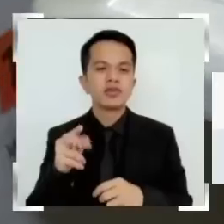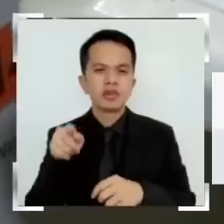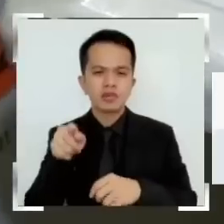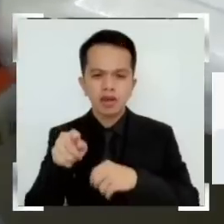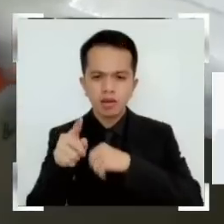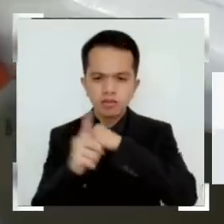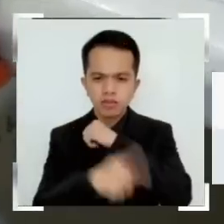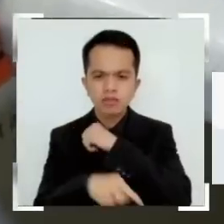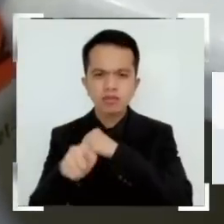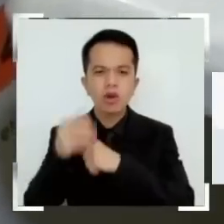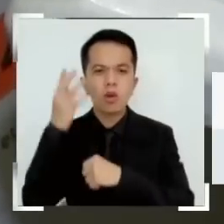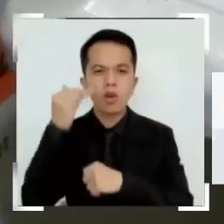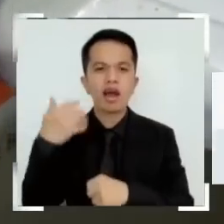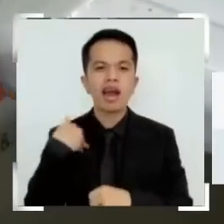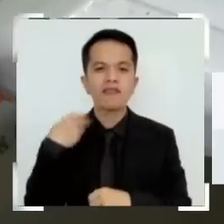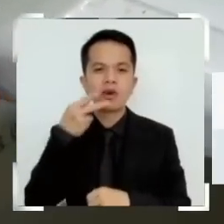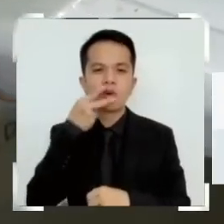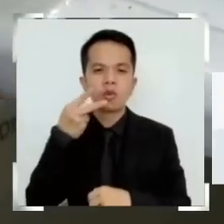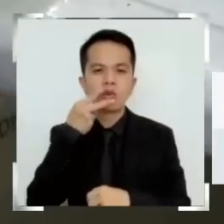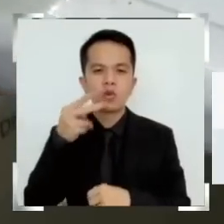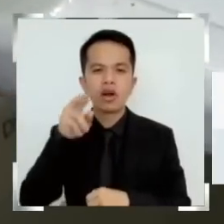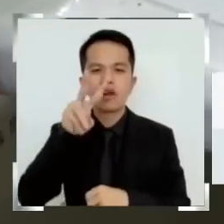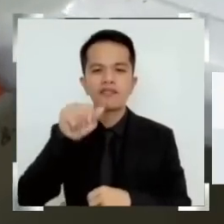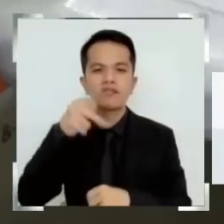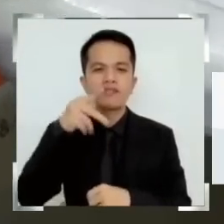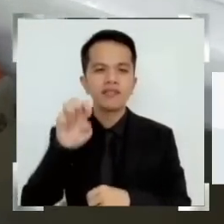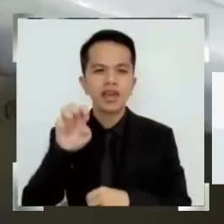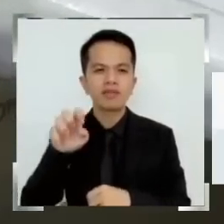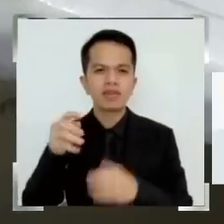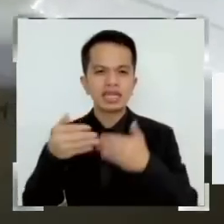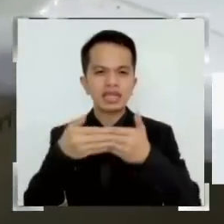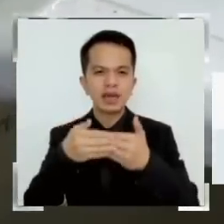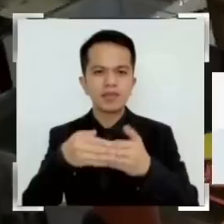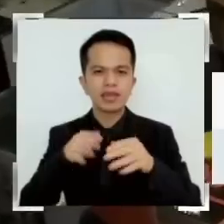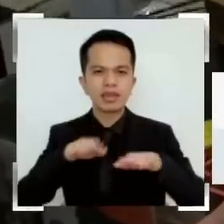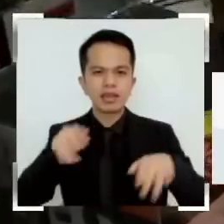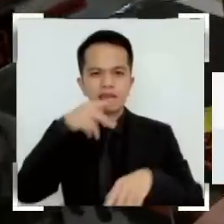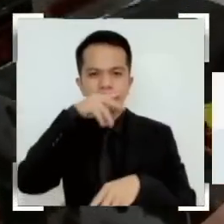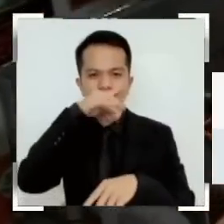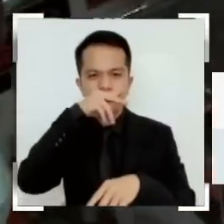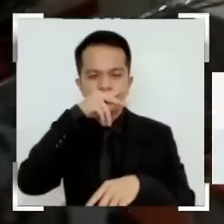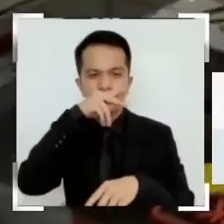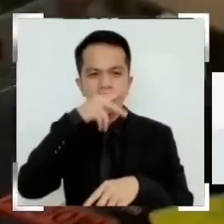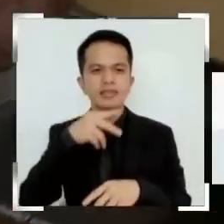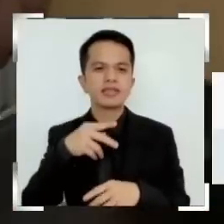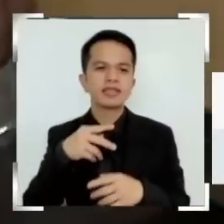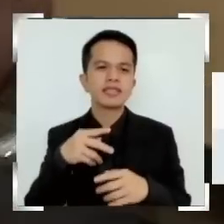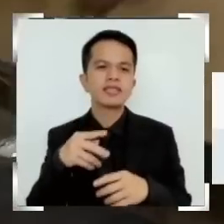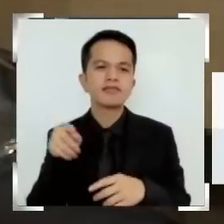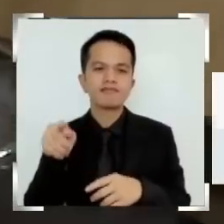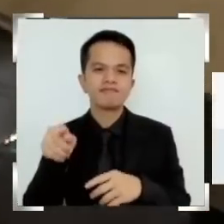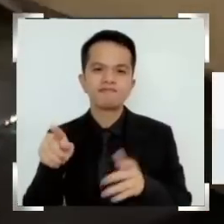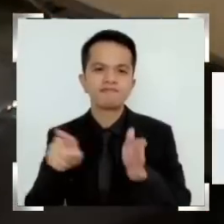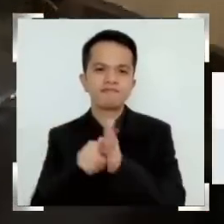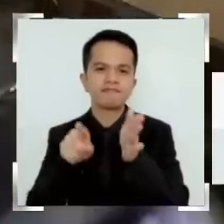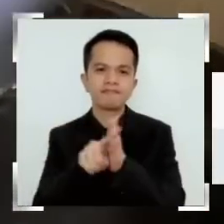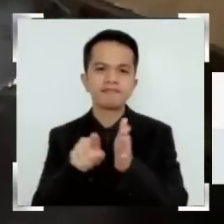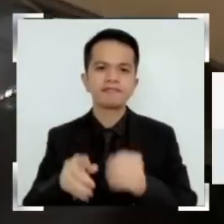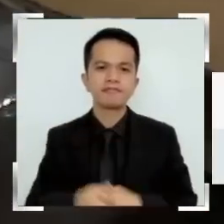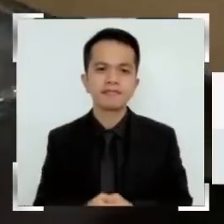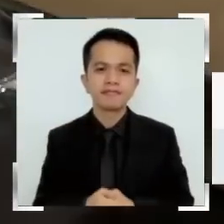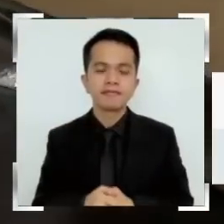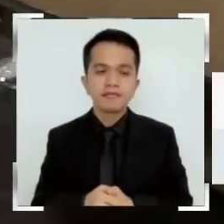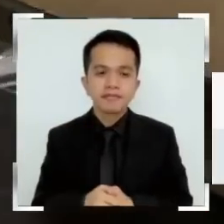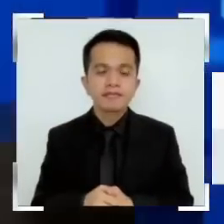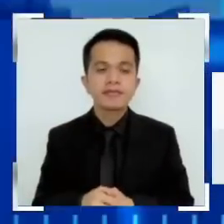vape malapit sa isang play area ng mga bata na bawal sa batas at ordinansa ng QC. Mahigit 30